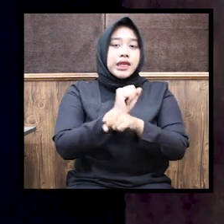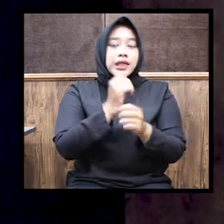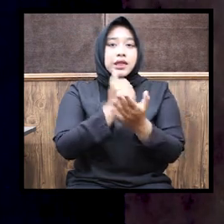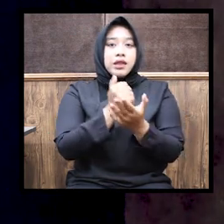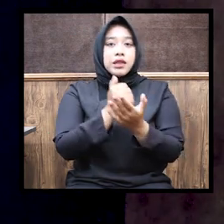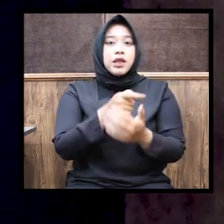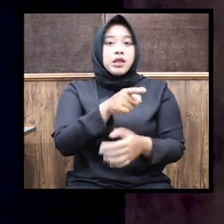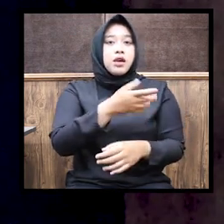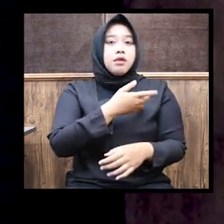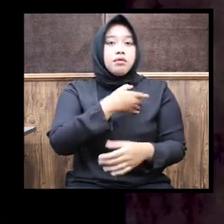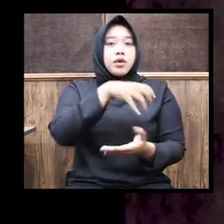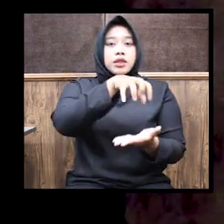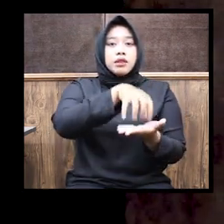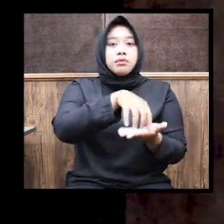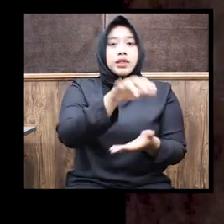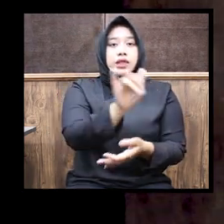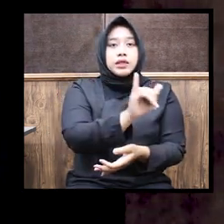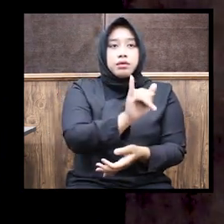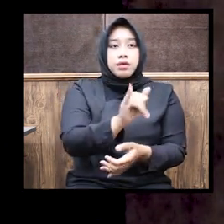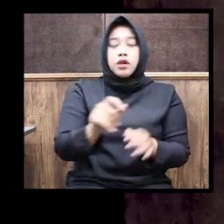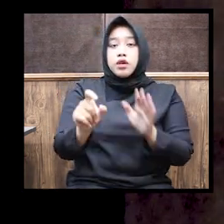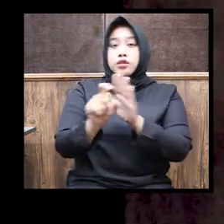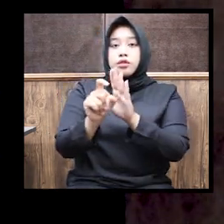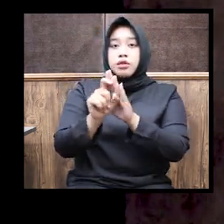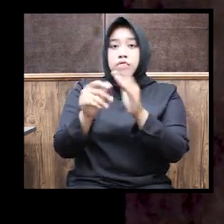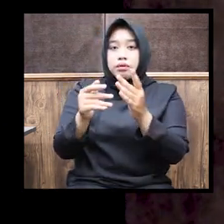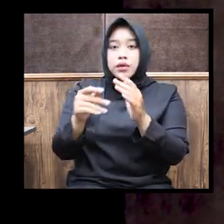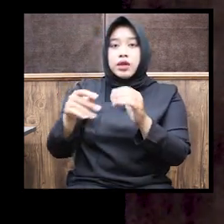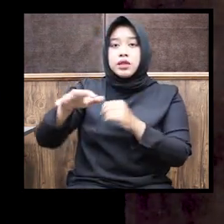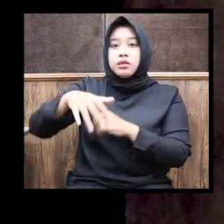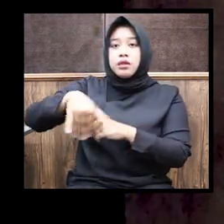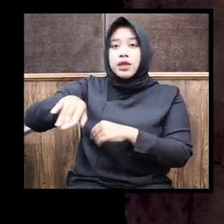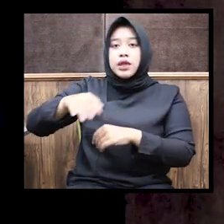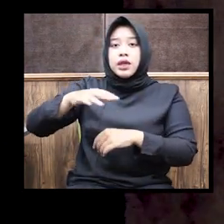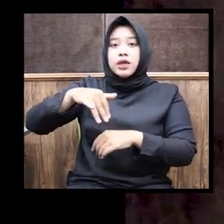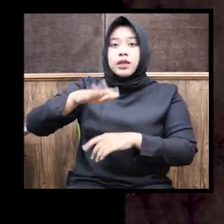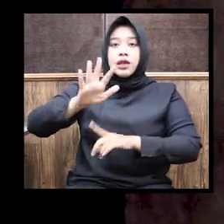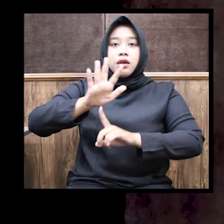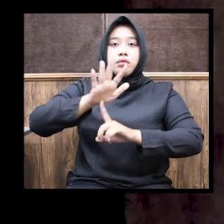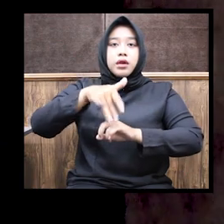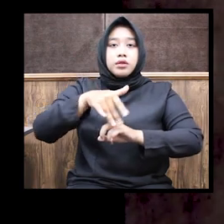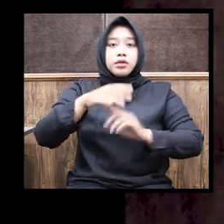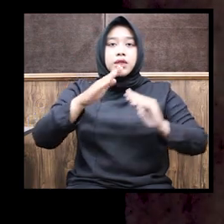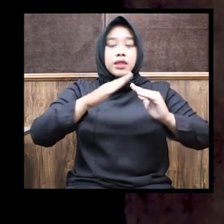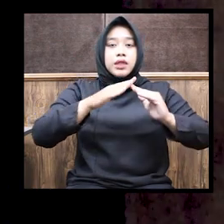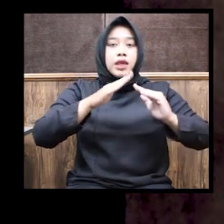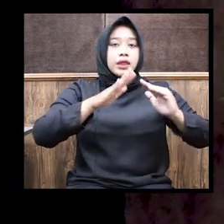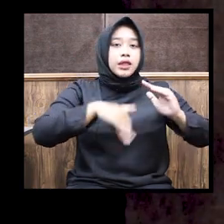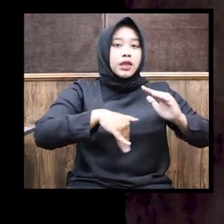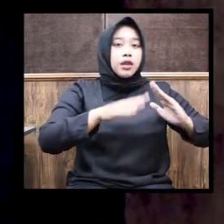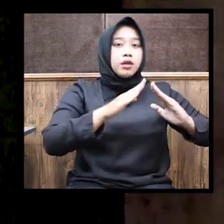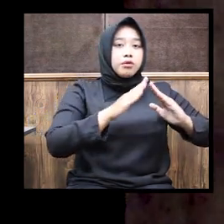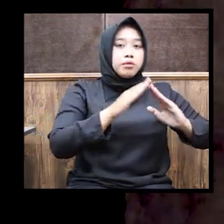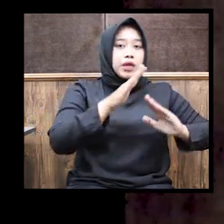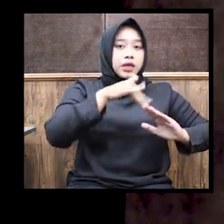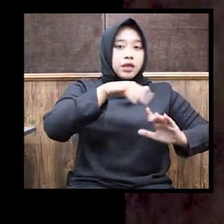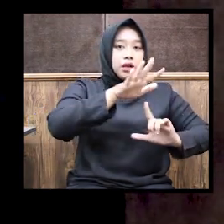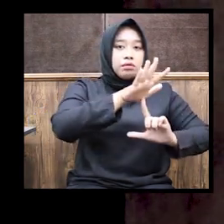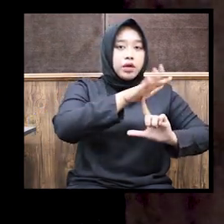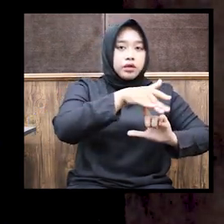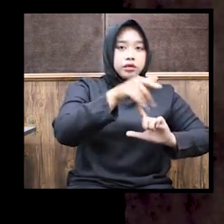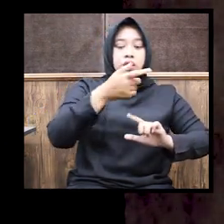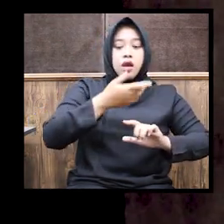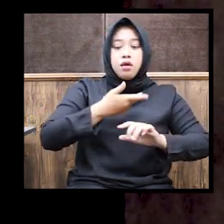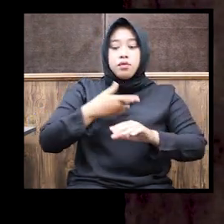penginnya Pak misalnya kalau di kami ya di wilayah Kasihan Bantul misalnya dia tinggal dikasihan Bantul dia penginnya ya di